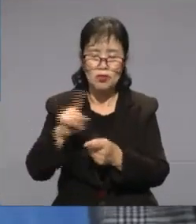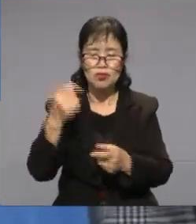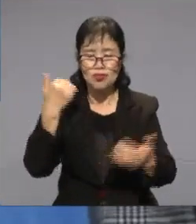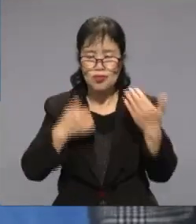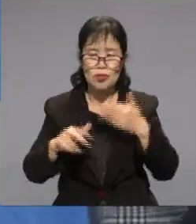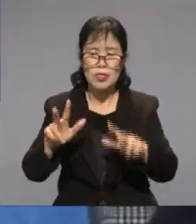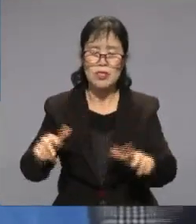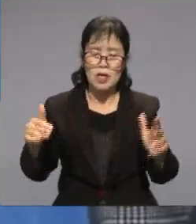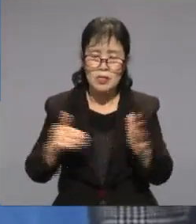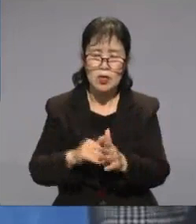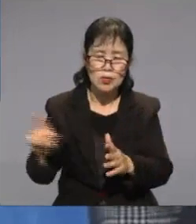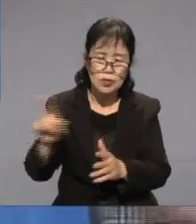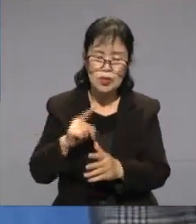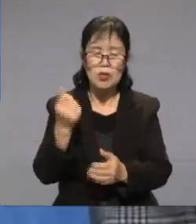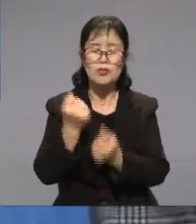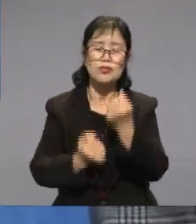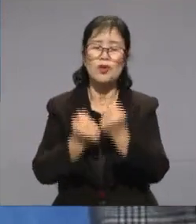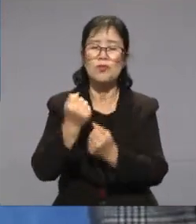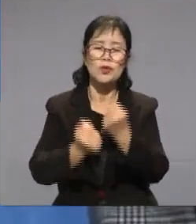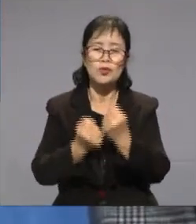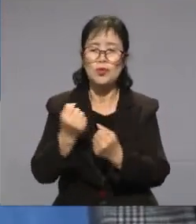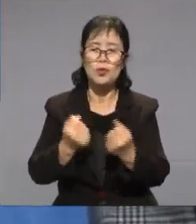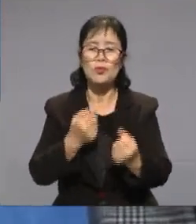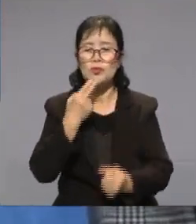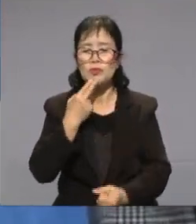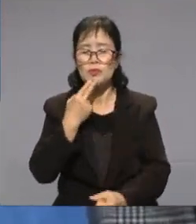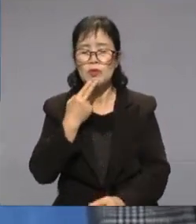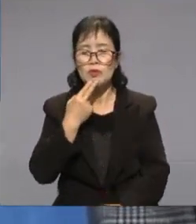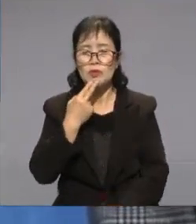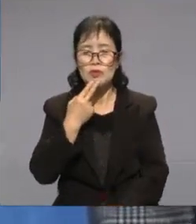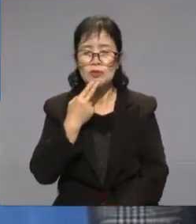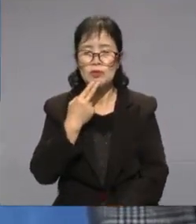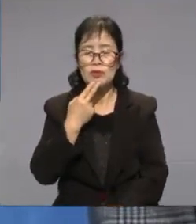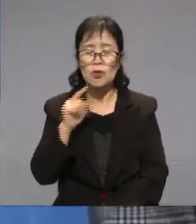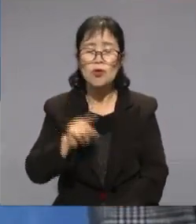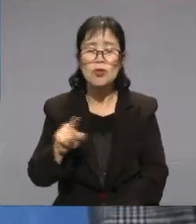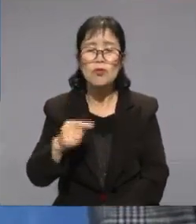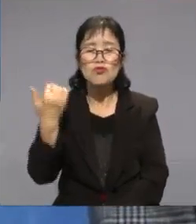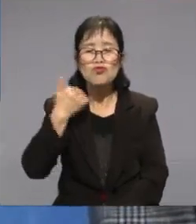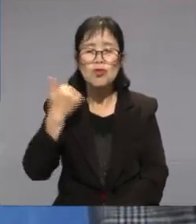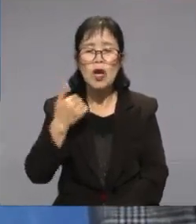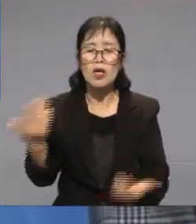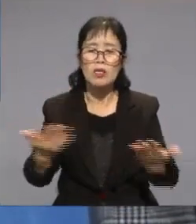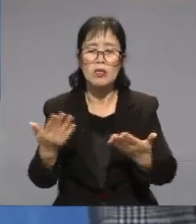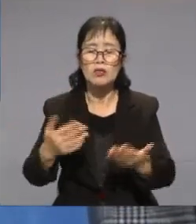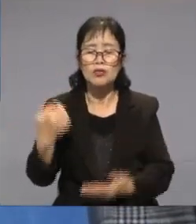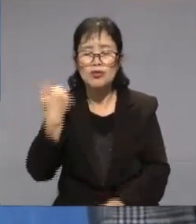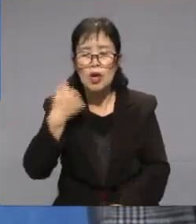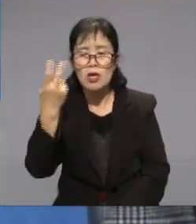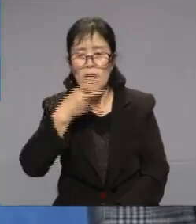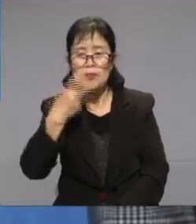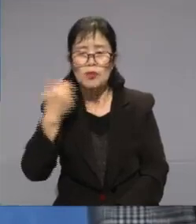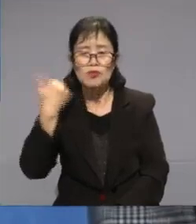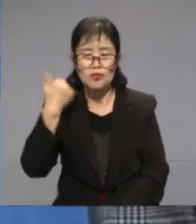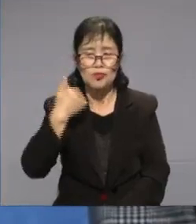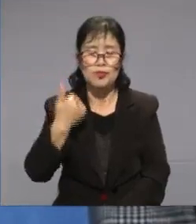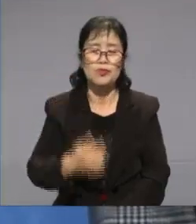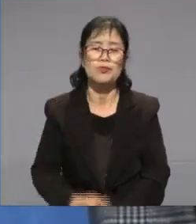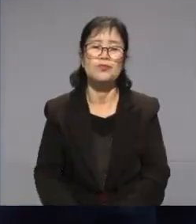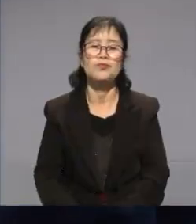누구도 지금까지도 어떠한 설명조차 해주지 않고 있습니다 누구의 현장이고 누구의